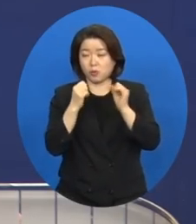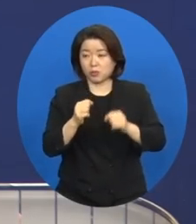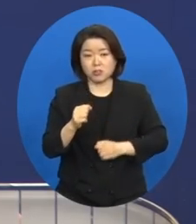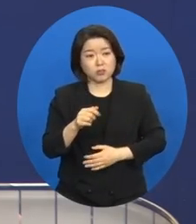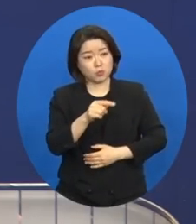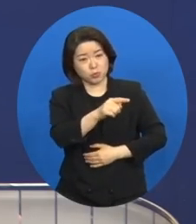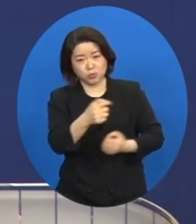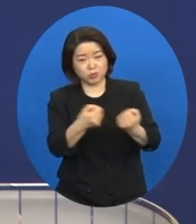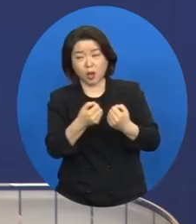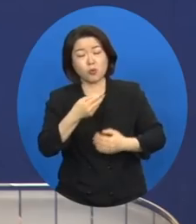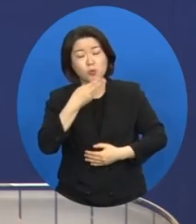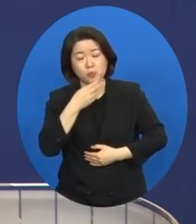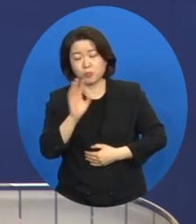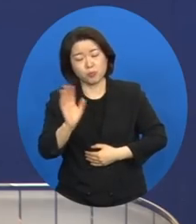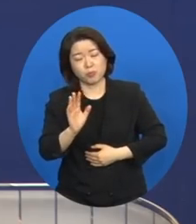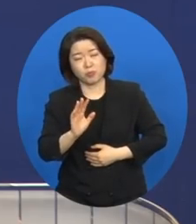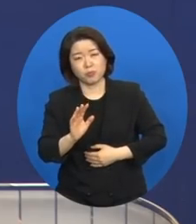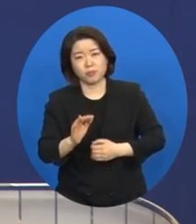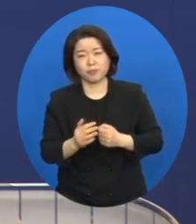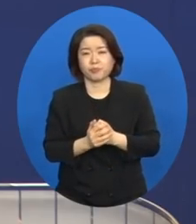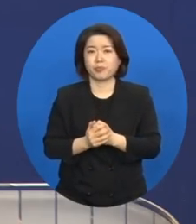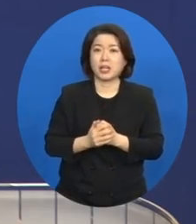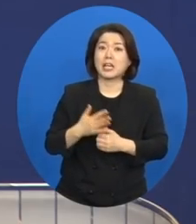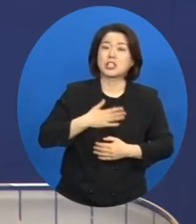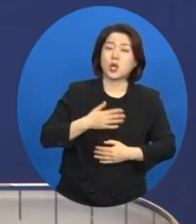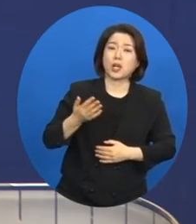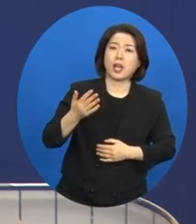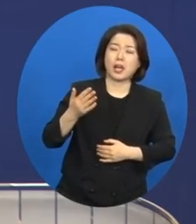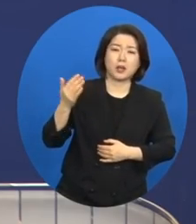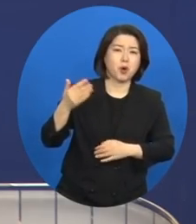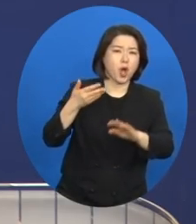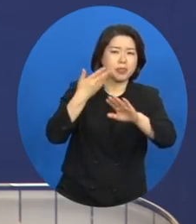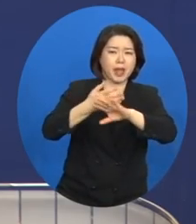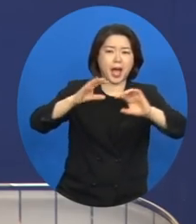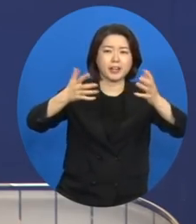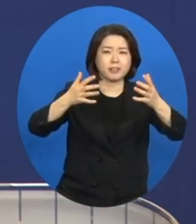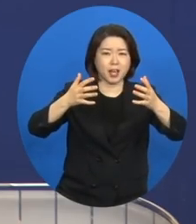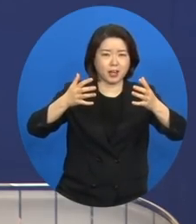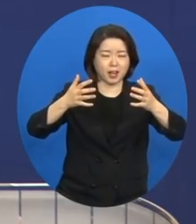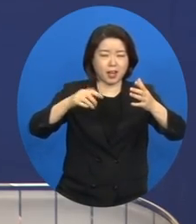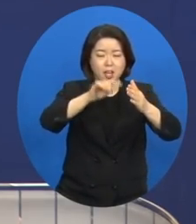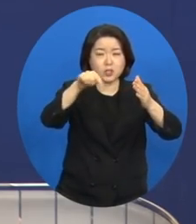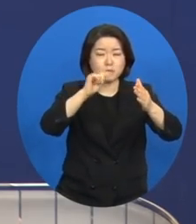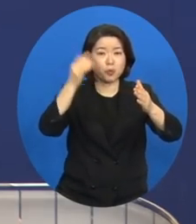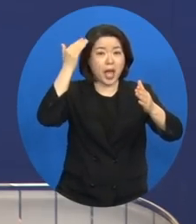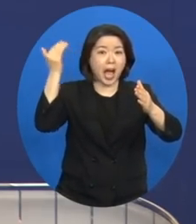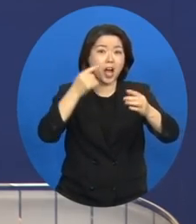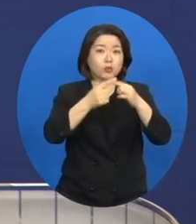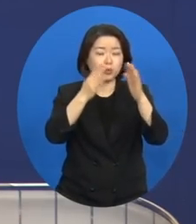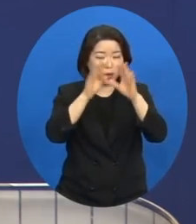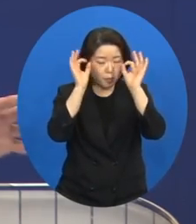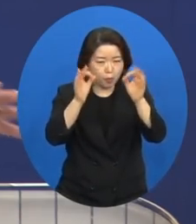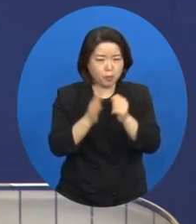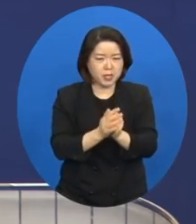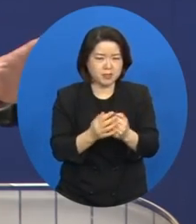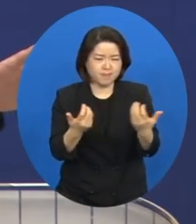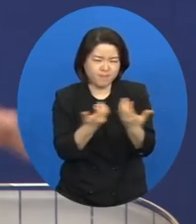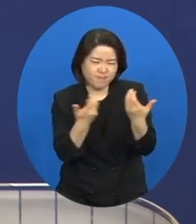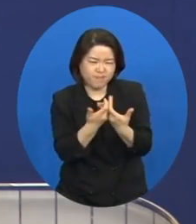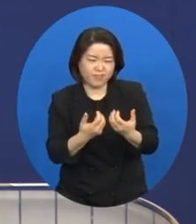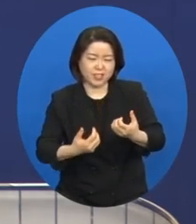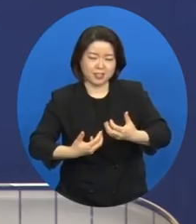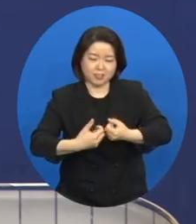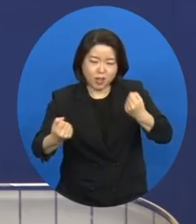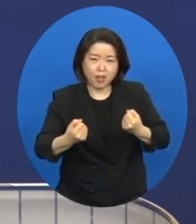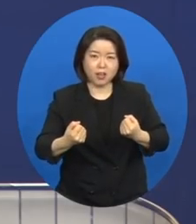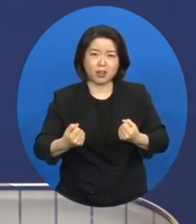없다. 여러분, 이민교회 섬기다 보니까 이민사회에 참 분열과 갈등이 많이 있습니다. 다투고 갈라지고